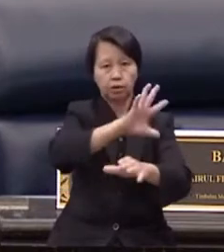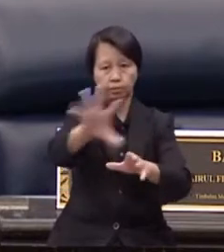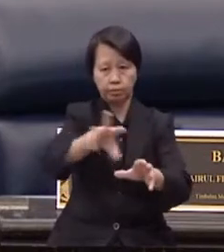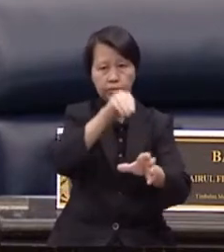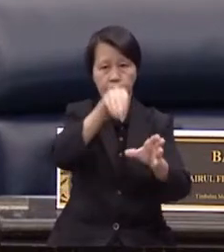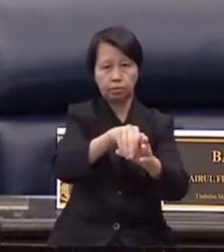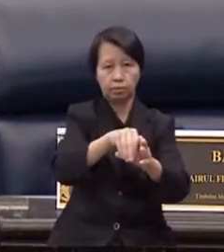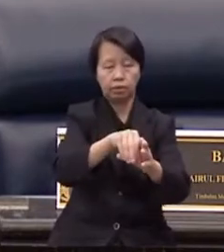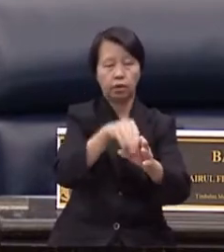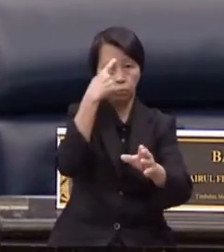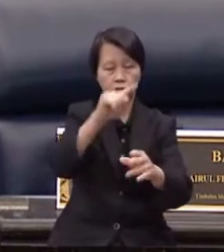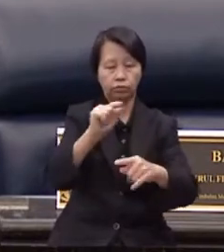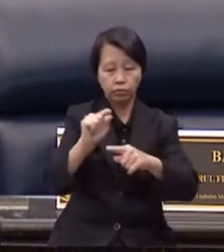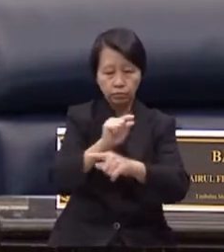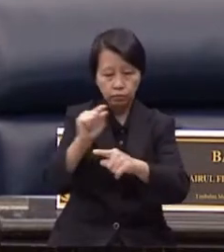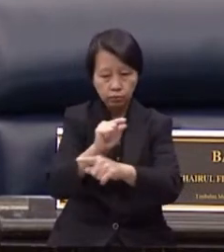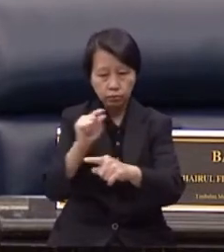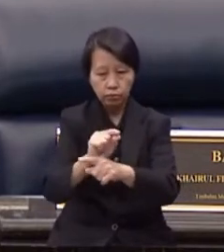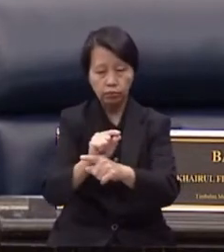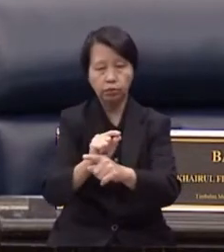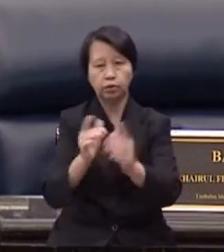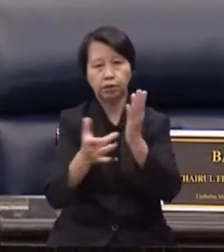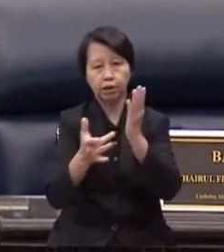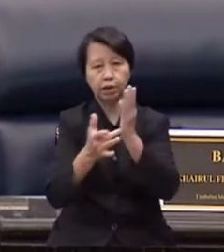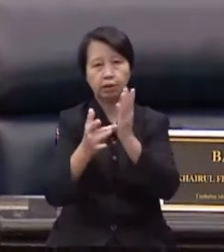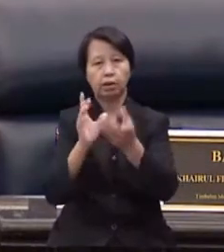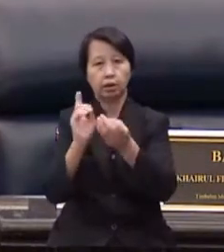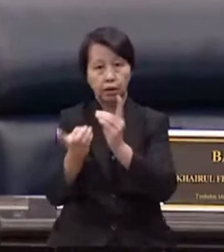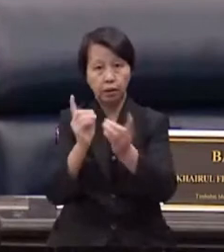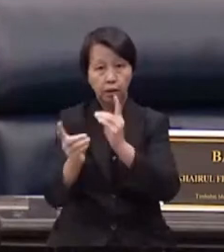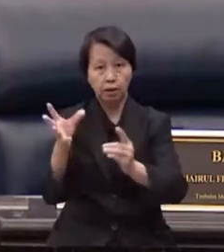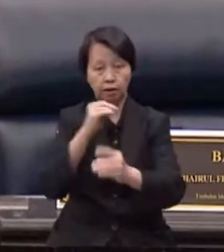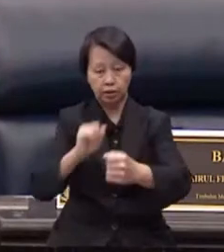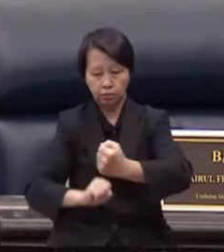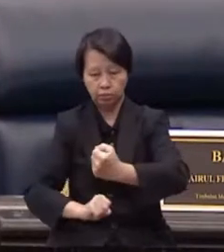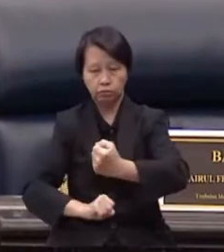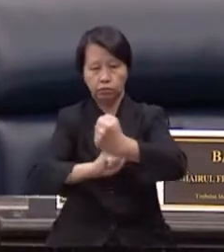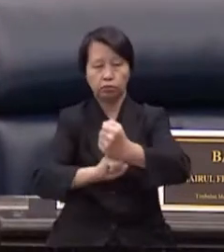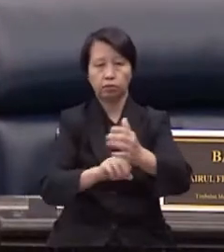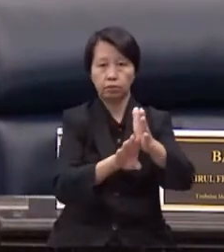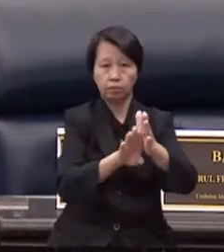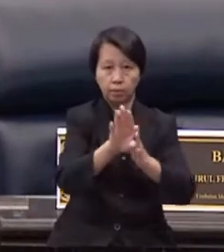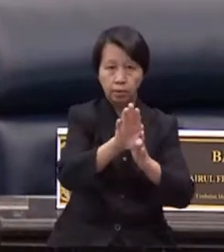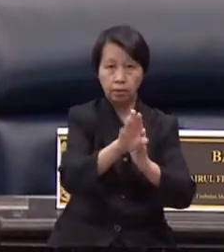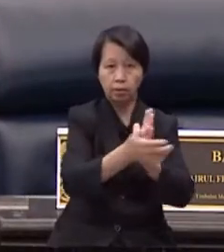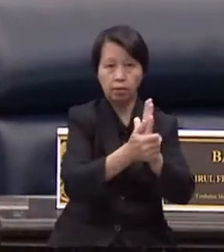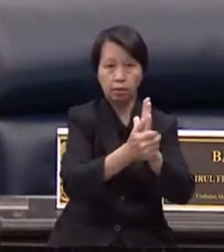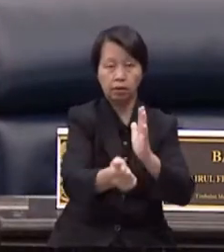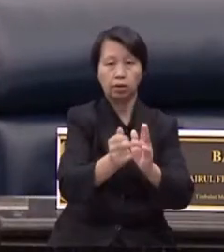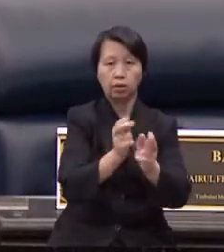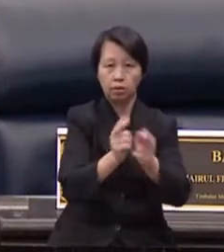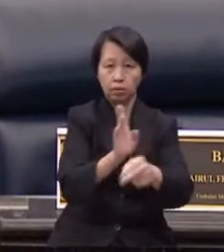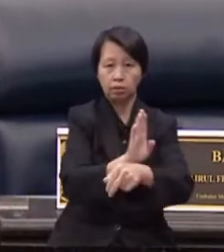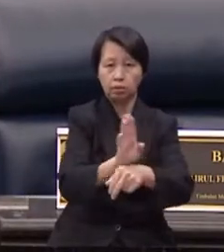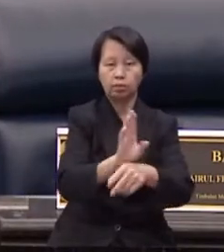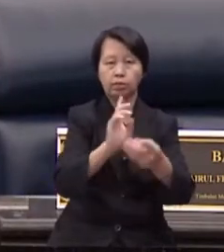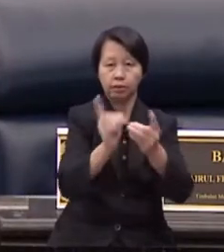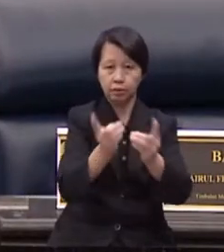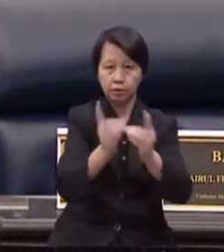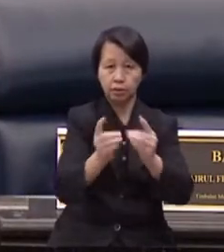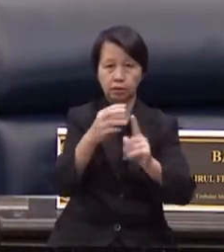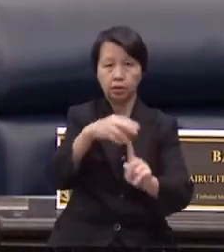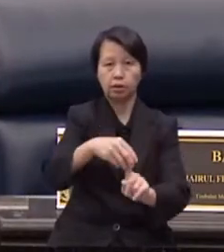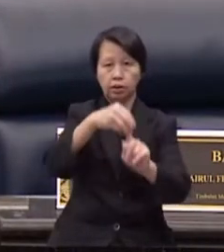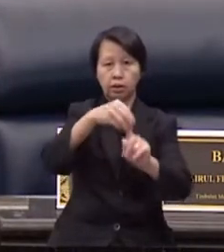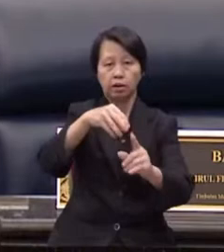inklusif ke arah penggunaan teknologi digital serta menyokong pembangunan Kemayoran ke Usahawan digital